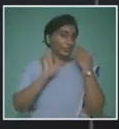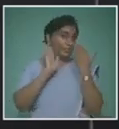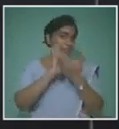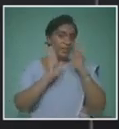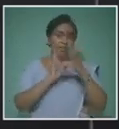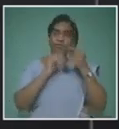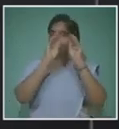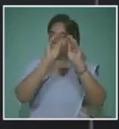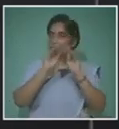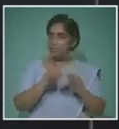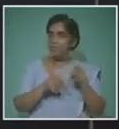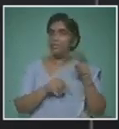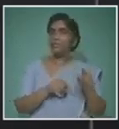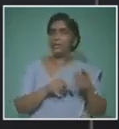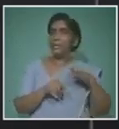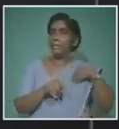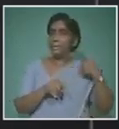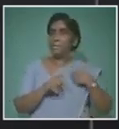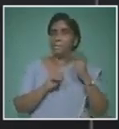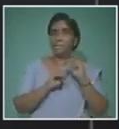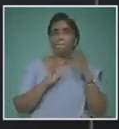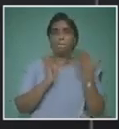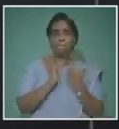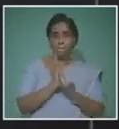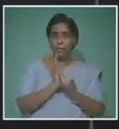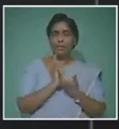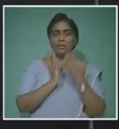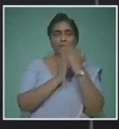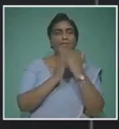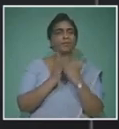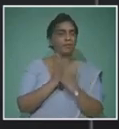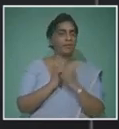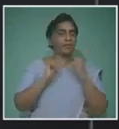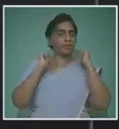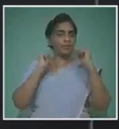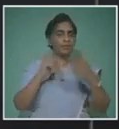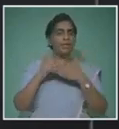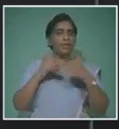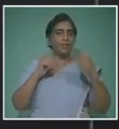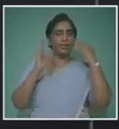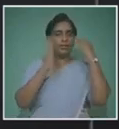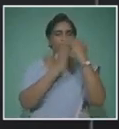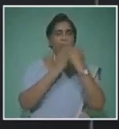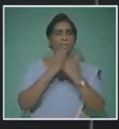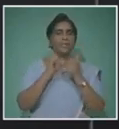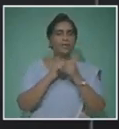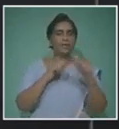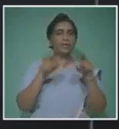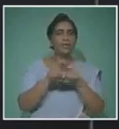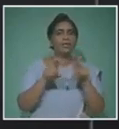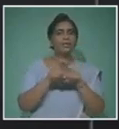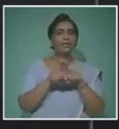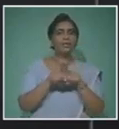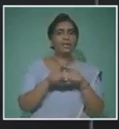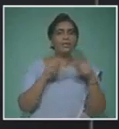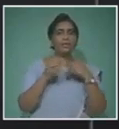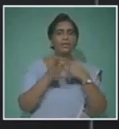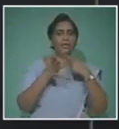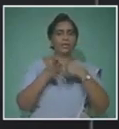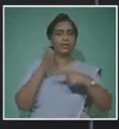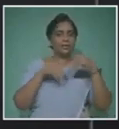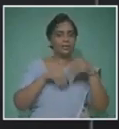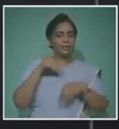තියෙන අයවැයෙන් මූලික ප්‍රතිපත්තීන් කොපමණ සාර්ථකත්වයේ තිබ්බත් අද මේ රටේ සාමාන්‍ය